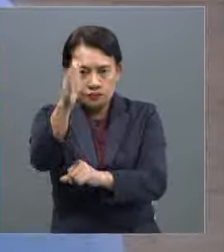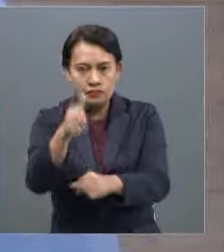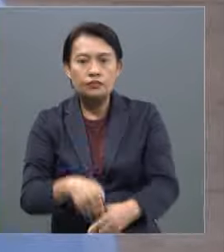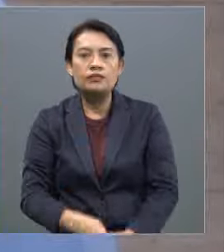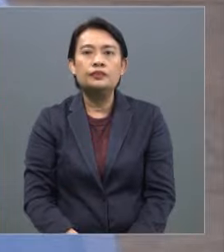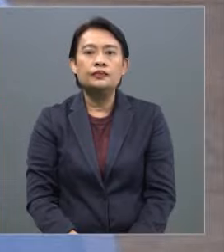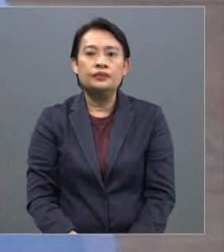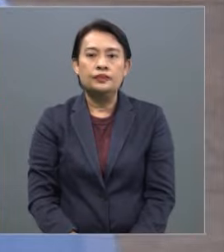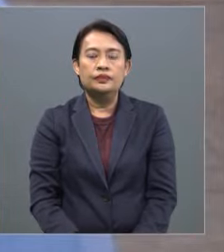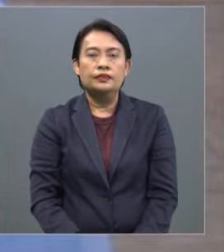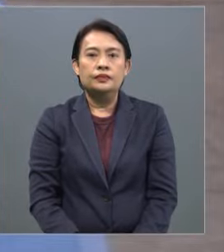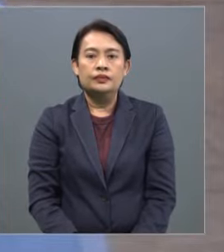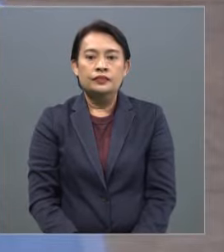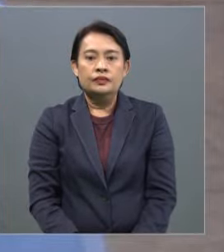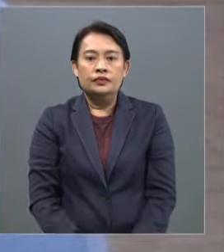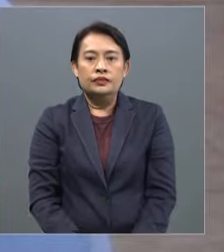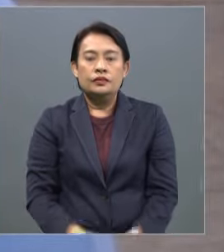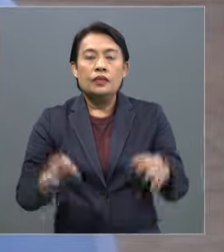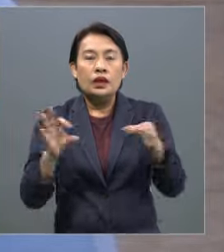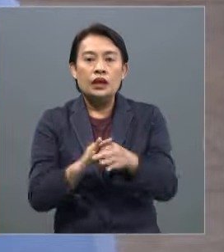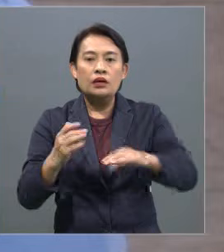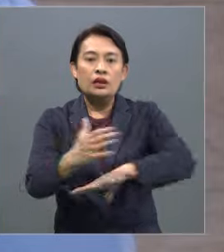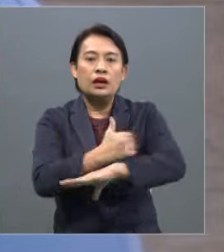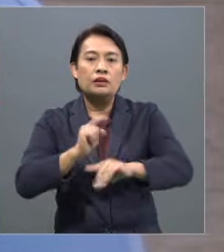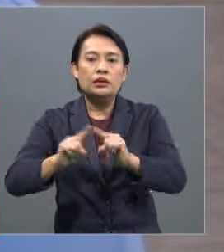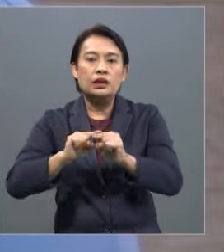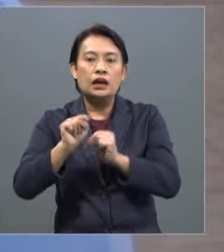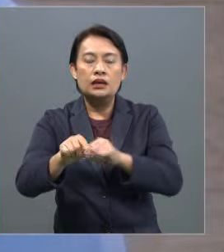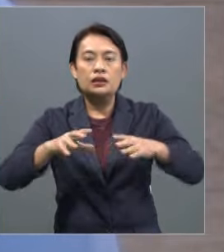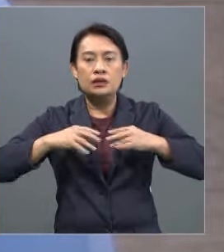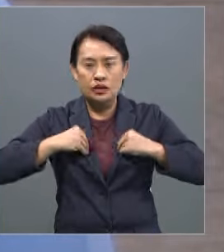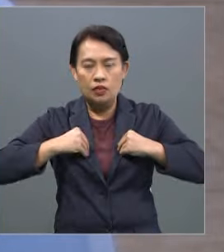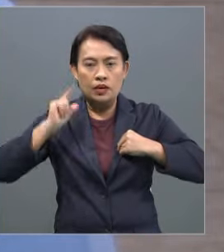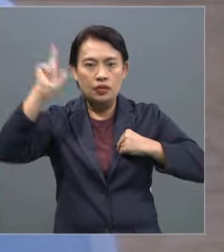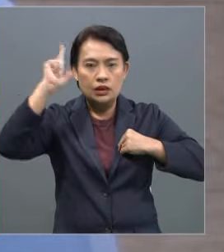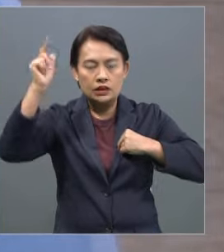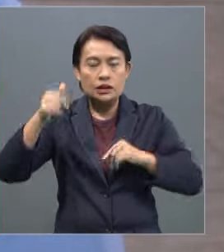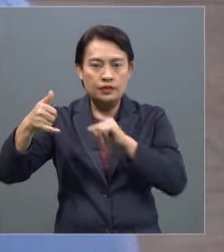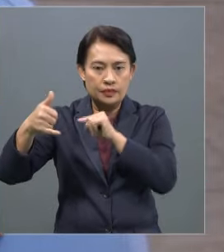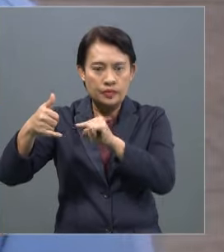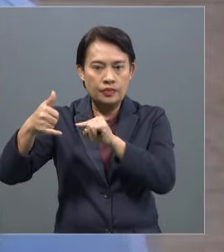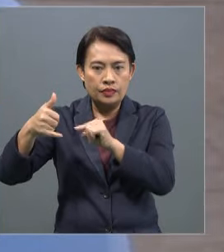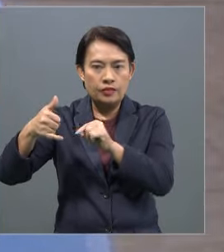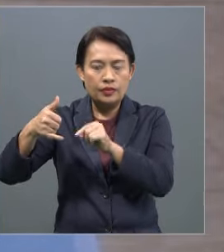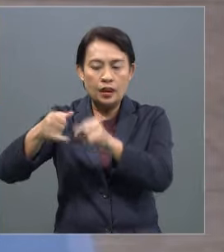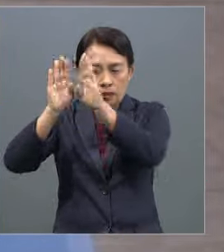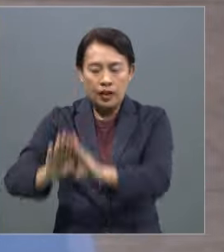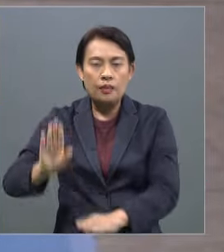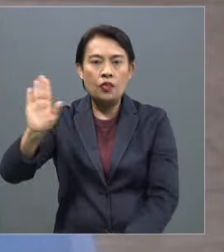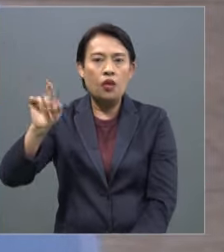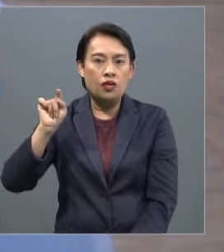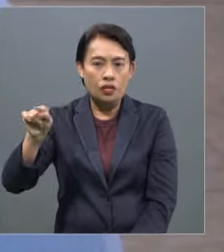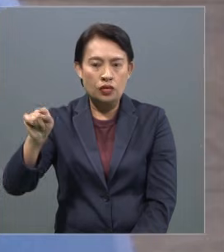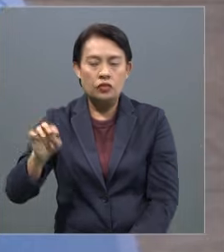ค่ะส่วนในเรื่องของผลลัพธ์ทางการเมืองต่างๆก็ยอมรับครับว่าคุณทักษิณเนี่ยด้วยด้วยความที่เป็นคุณทักษิณเราก็ต้องยอมรับว่าคุณ